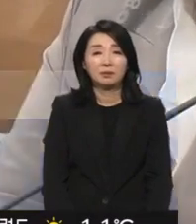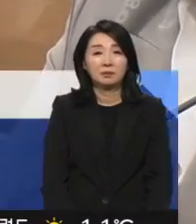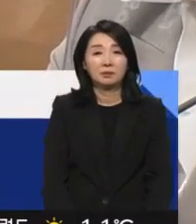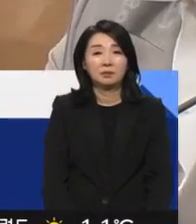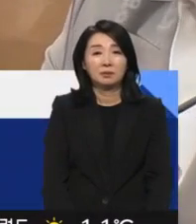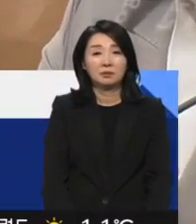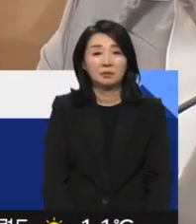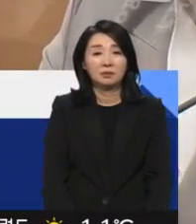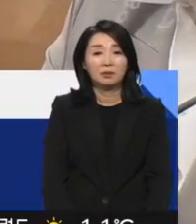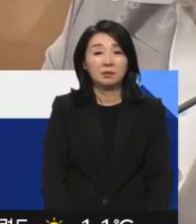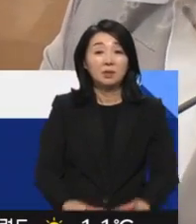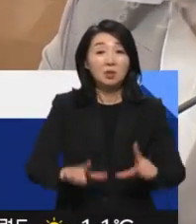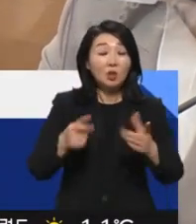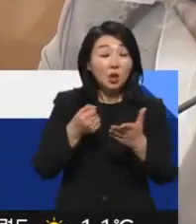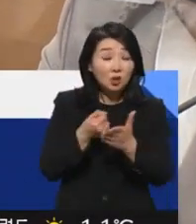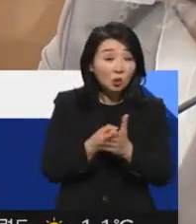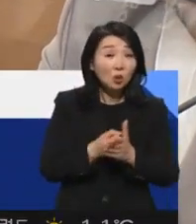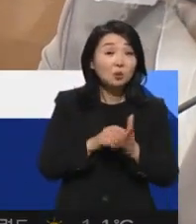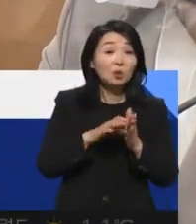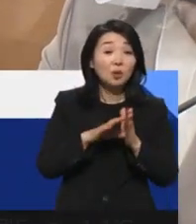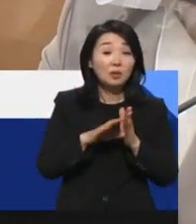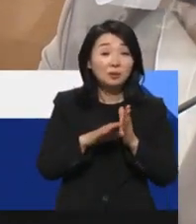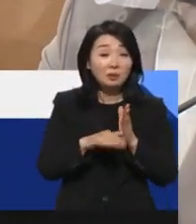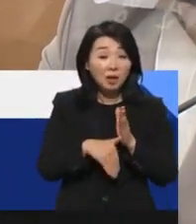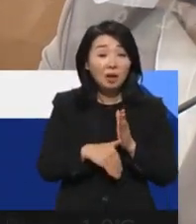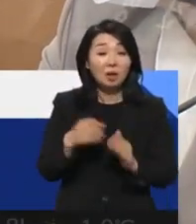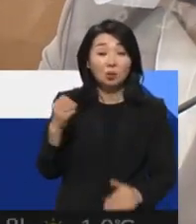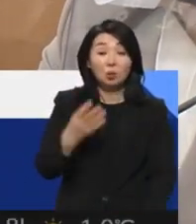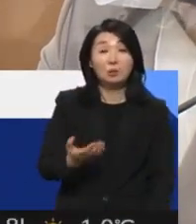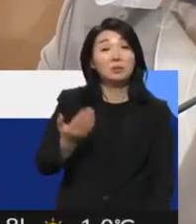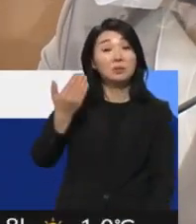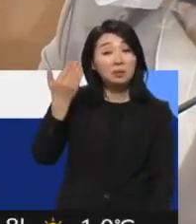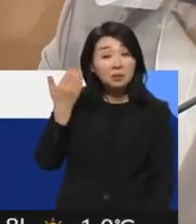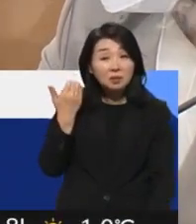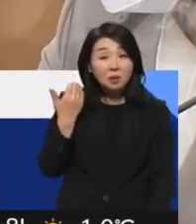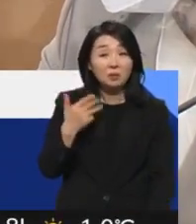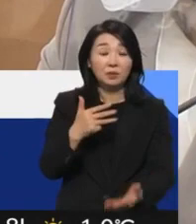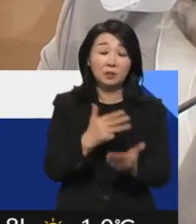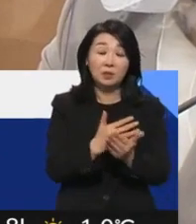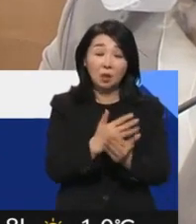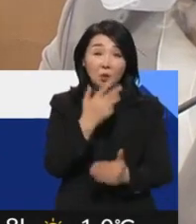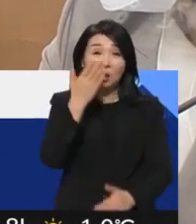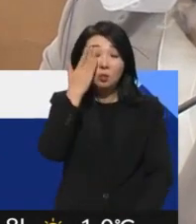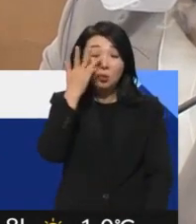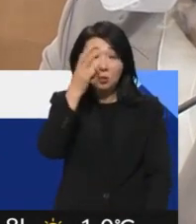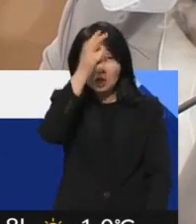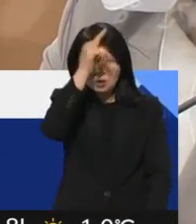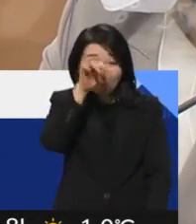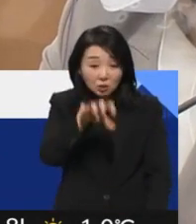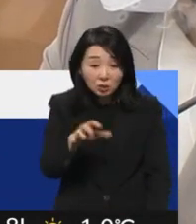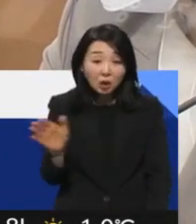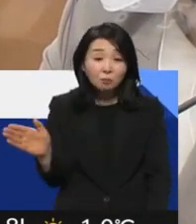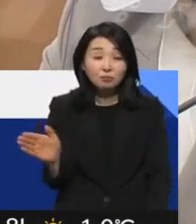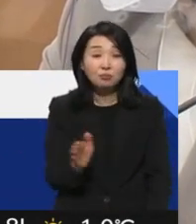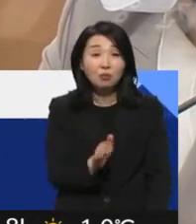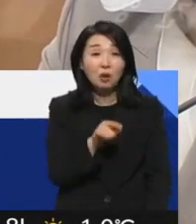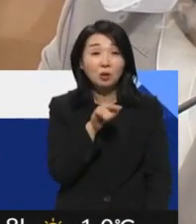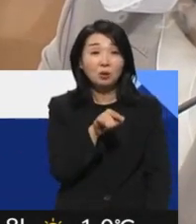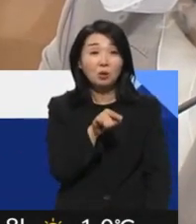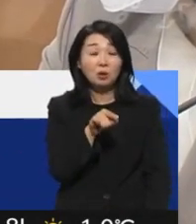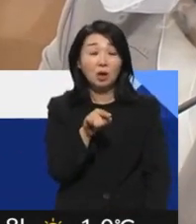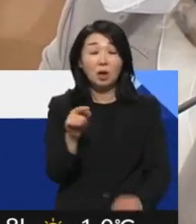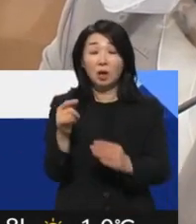당일 결정을 하실 때 또는 그 이전에 이태원 용산경찰서로부터 여기에 경력을